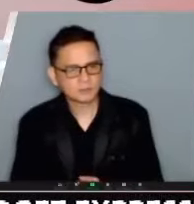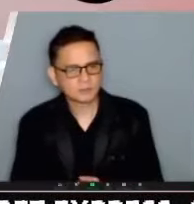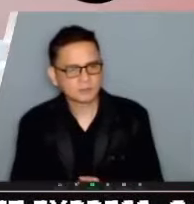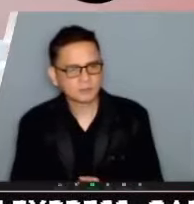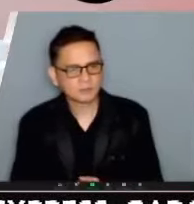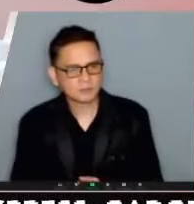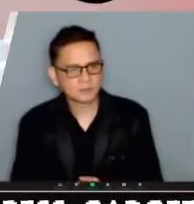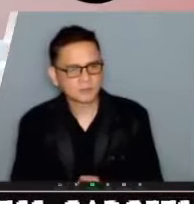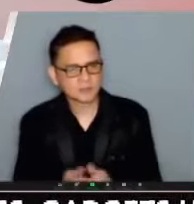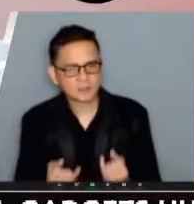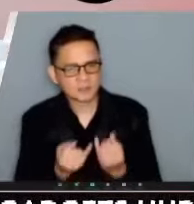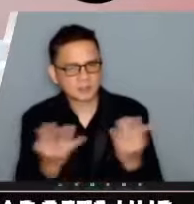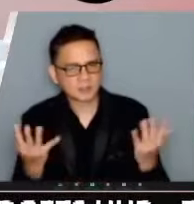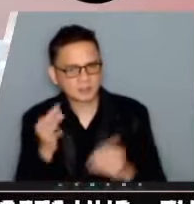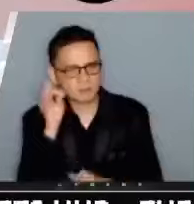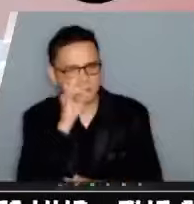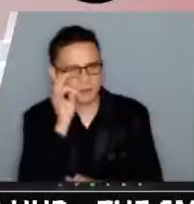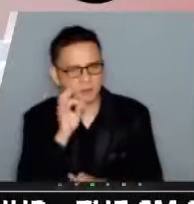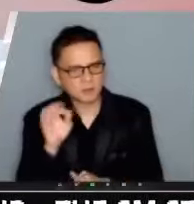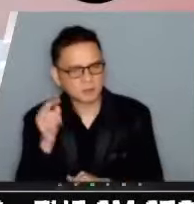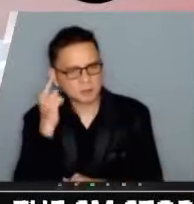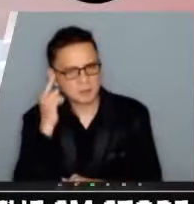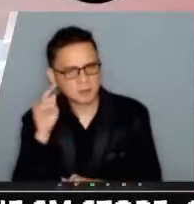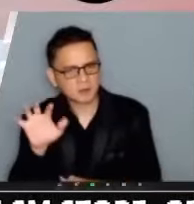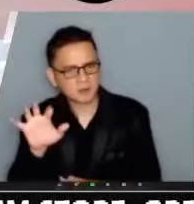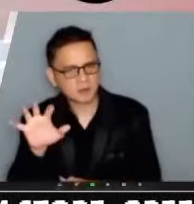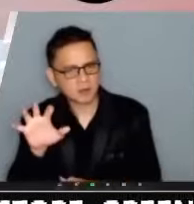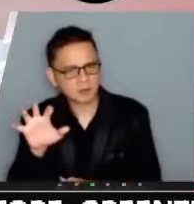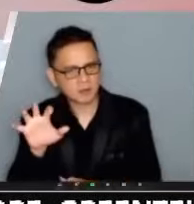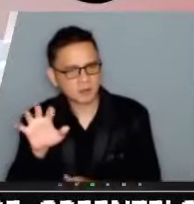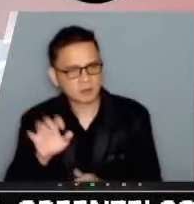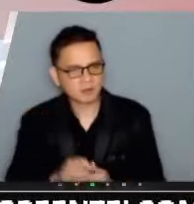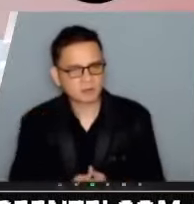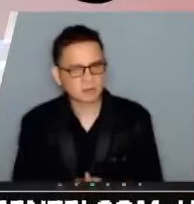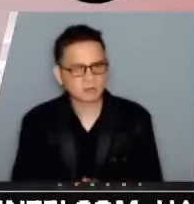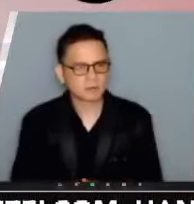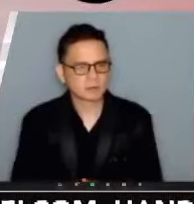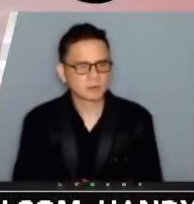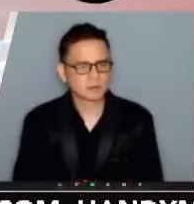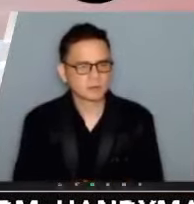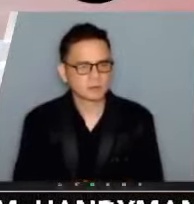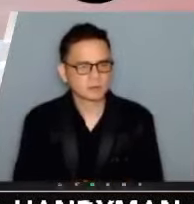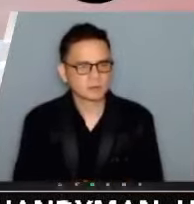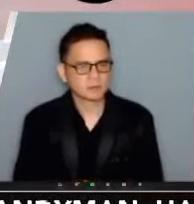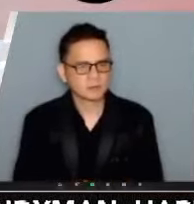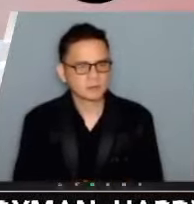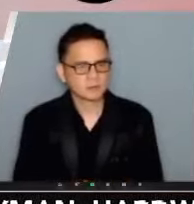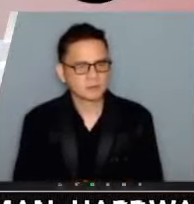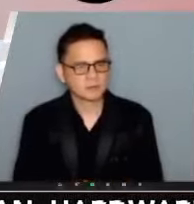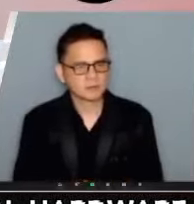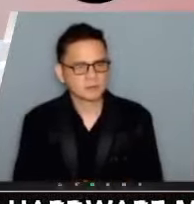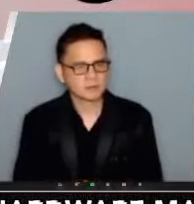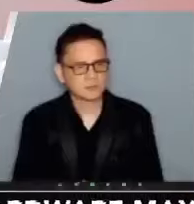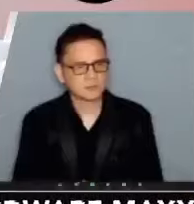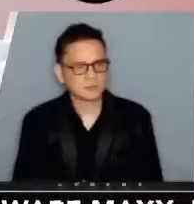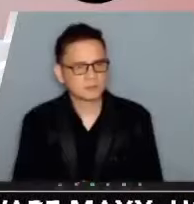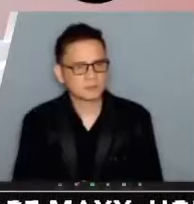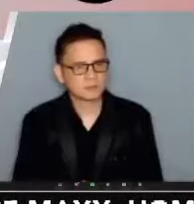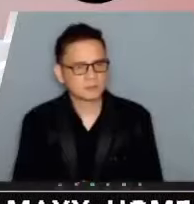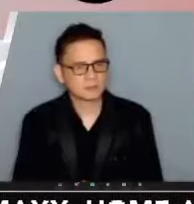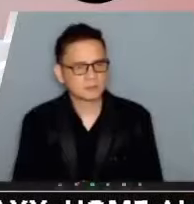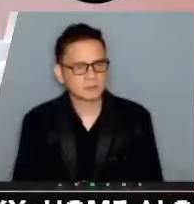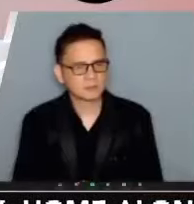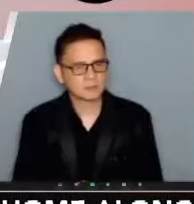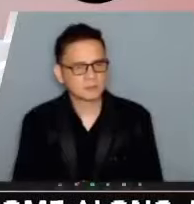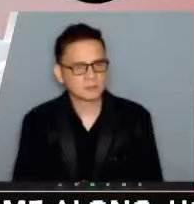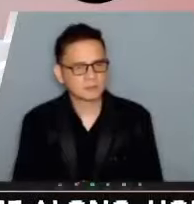500 na nakauwi. Sila, by the way, today yung anniversary, nagsasalakay ng Hamas sa Israel. Yes, opo. Ngayon nga